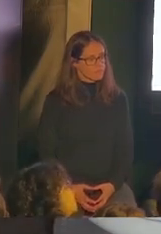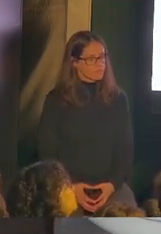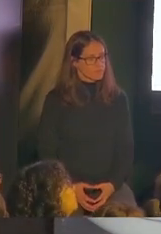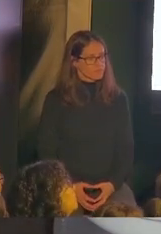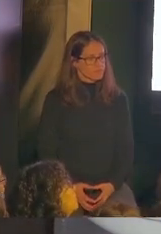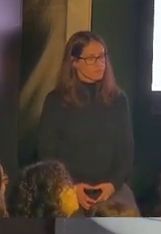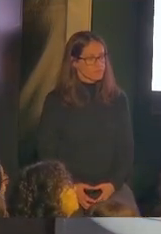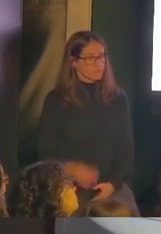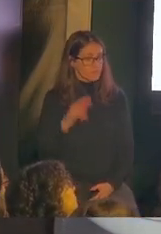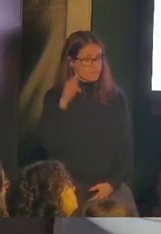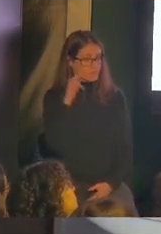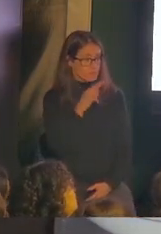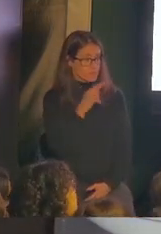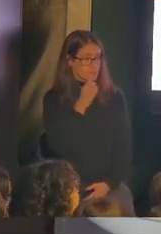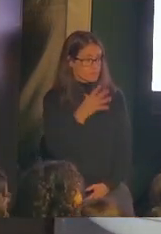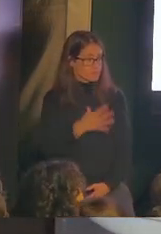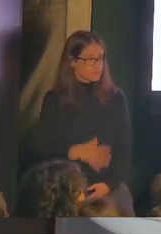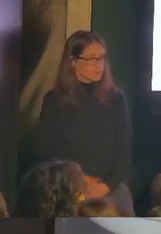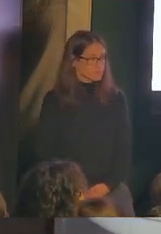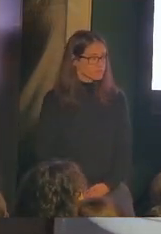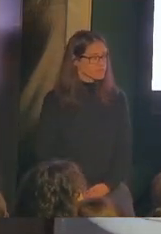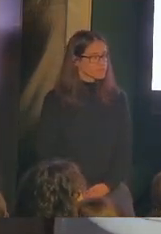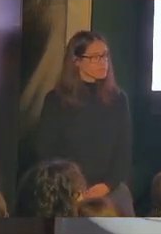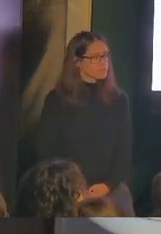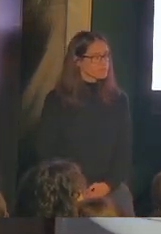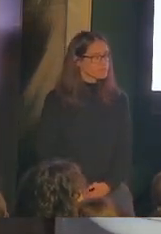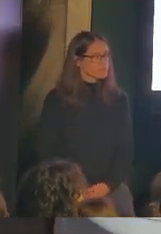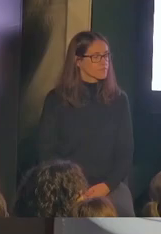Vale, no sé si aquí podeu veure.